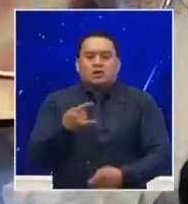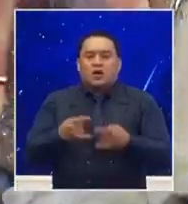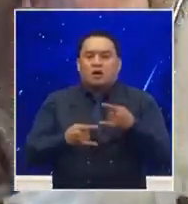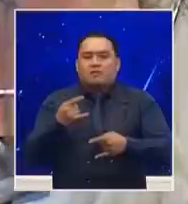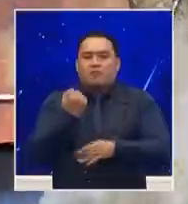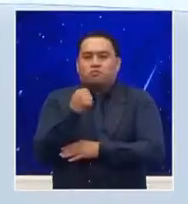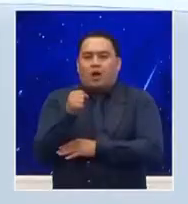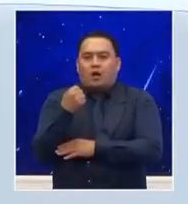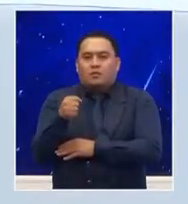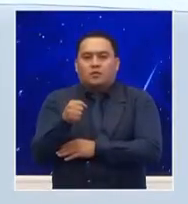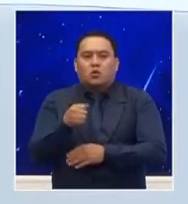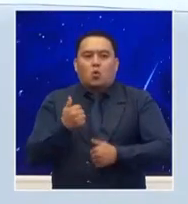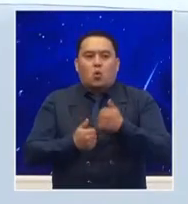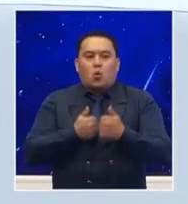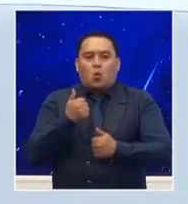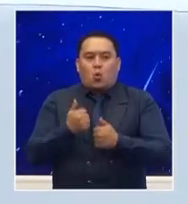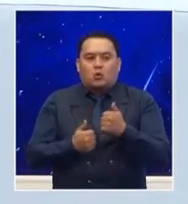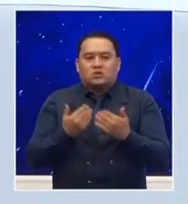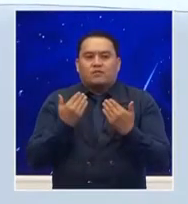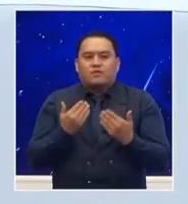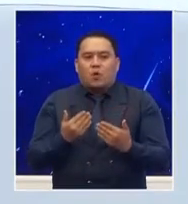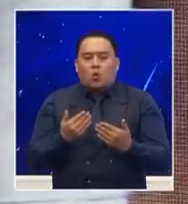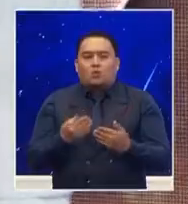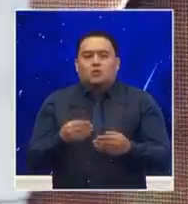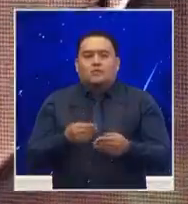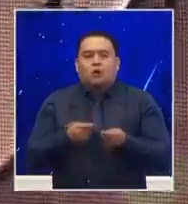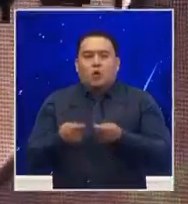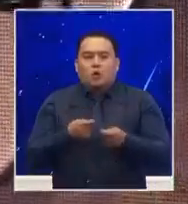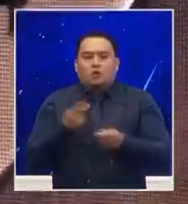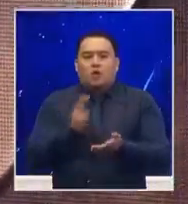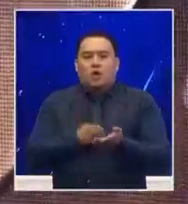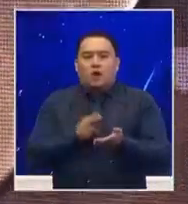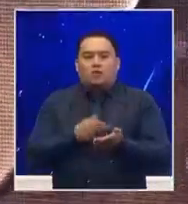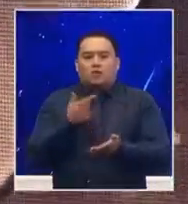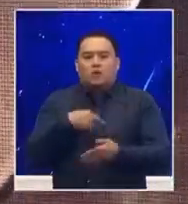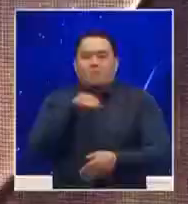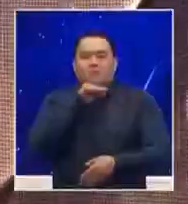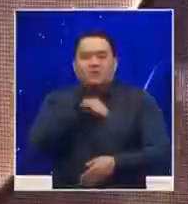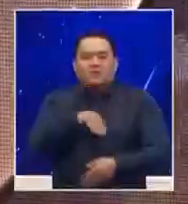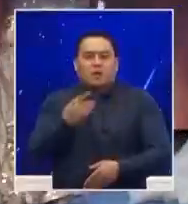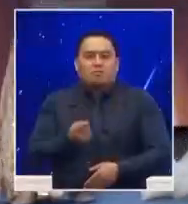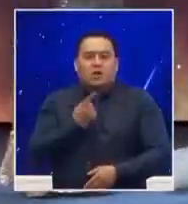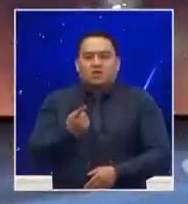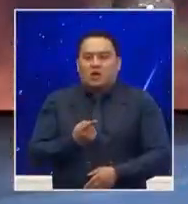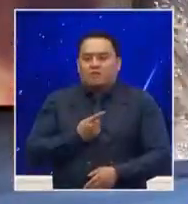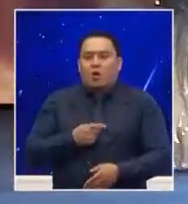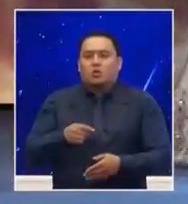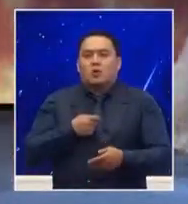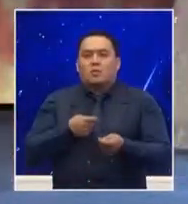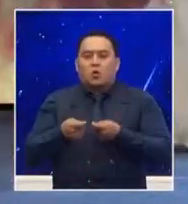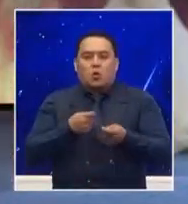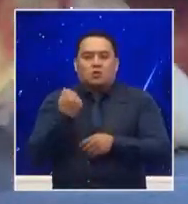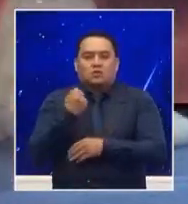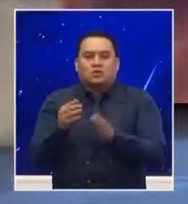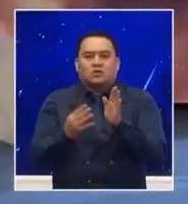числе победителей престижного конкурса. Так и сегодня корреспонденты в очередной раз доказали свой профессионализм. Мастера пера и микрофона завоевали